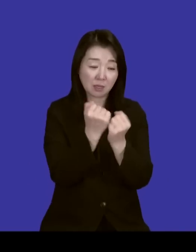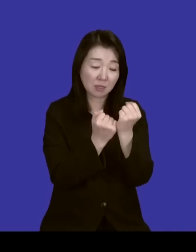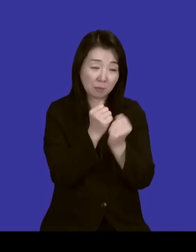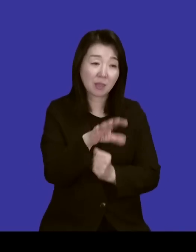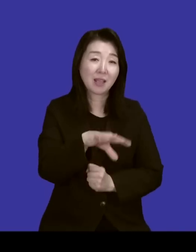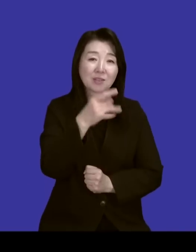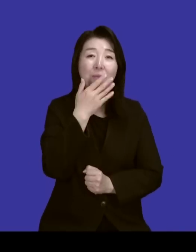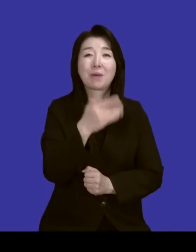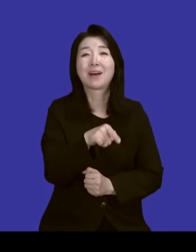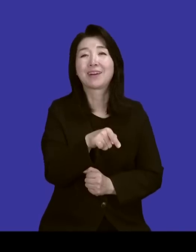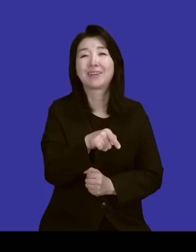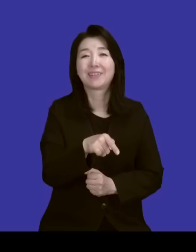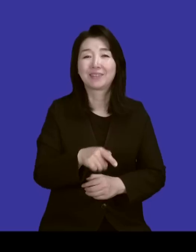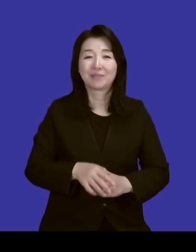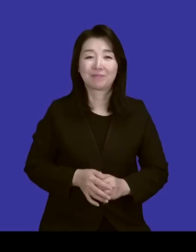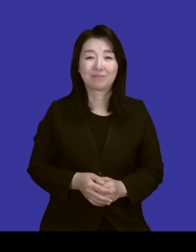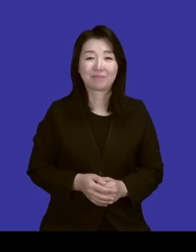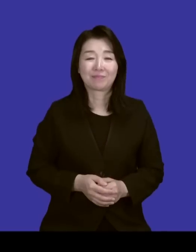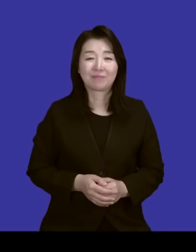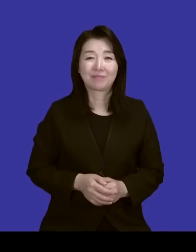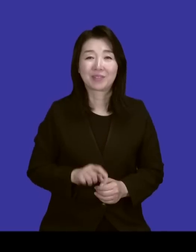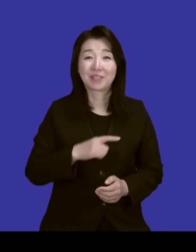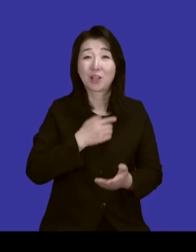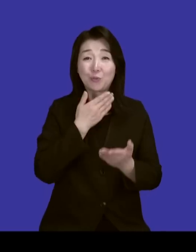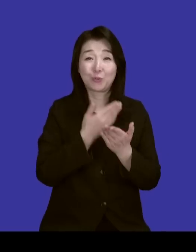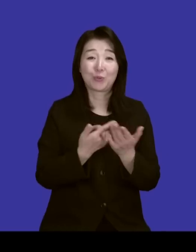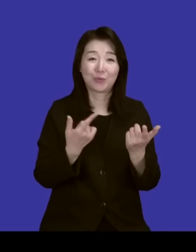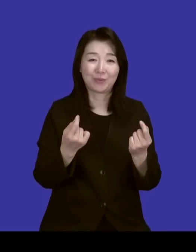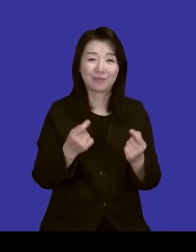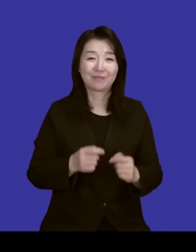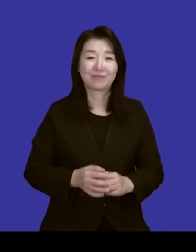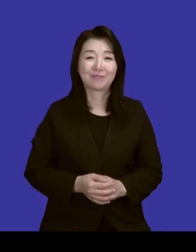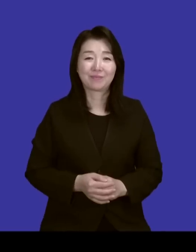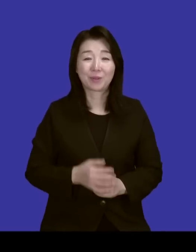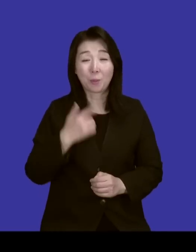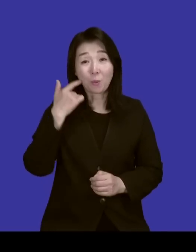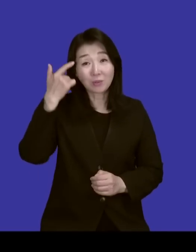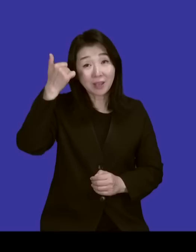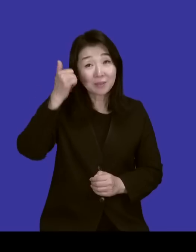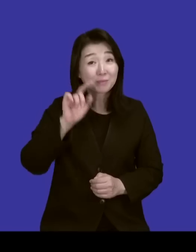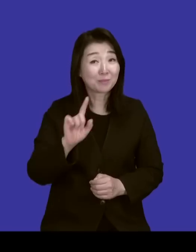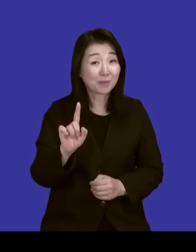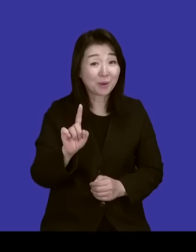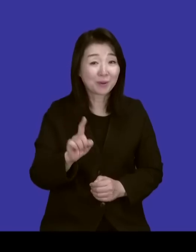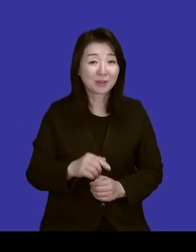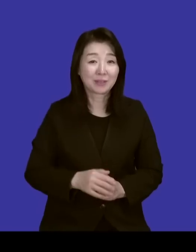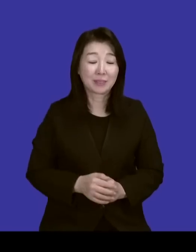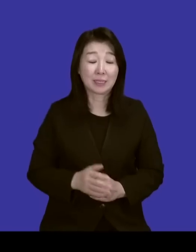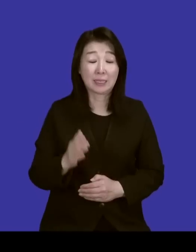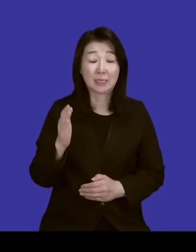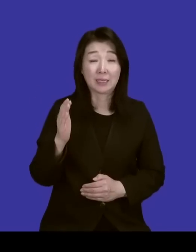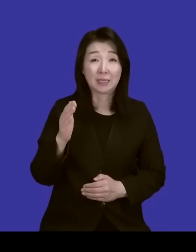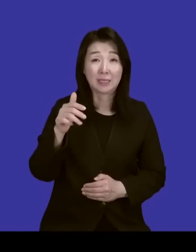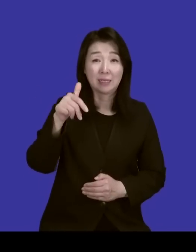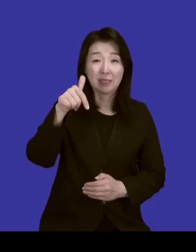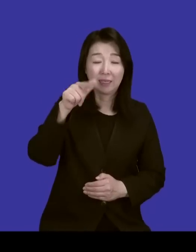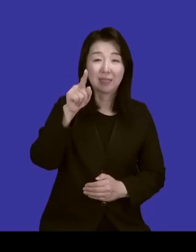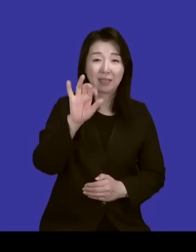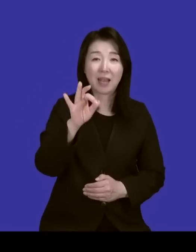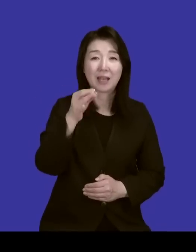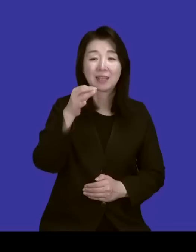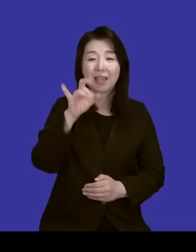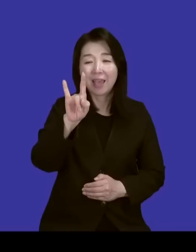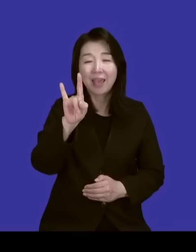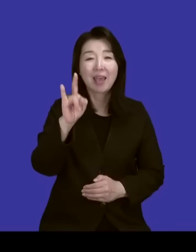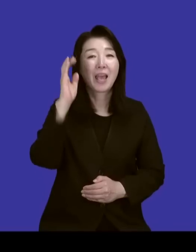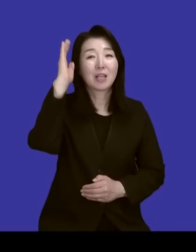할 수가 있었던 것이죠. 그러네요. 제일 중요한 거 아니겠어요? 그리고 목사님이 제가 알기로 그 강해 설교라는 것을 제일 먼저 하신